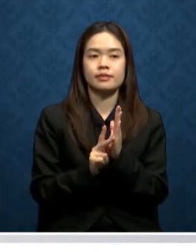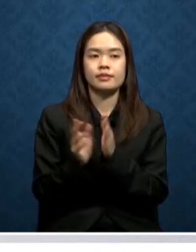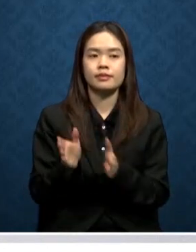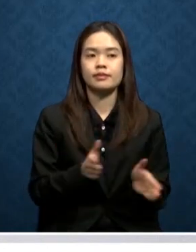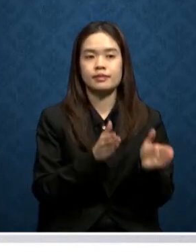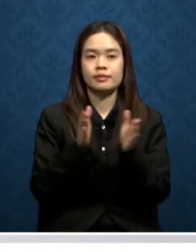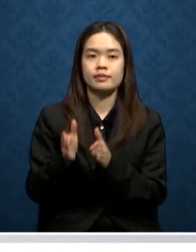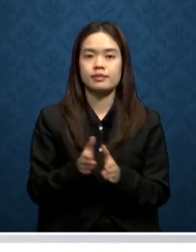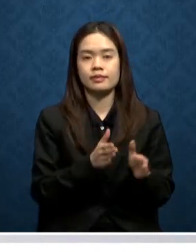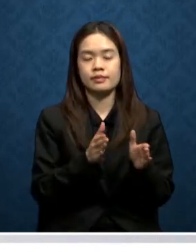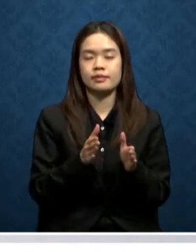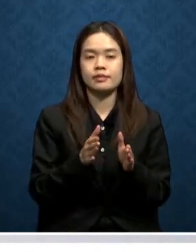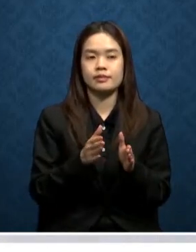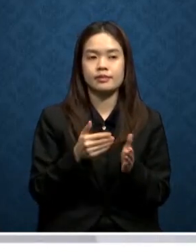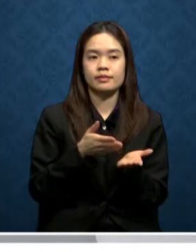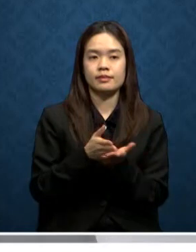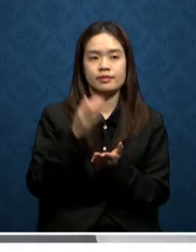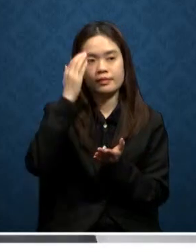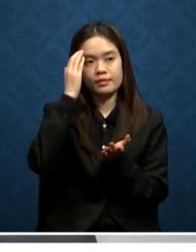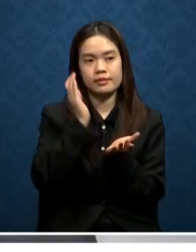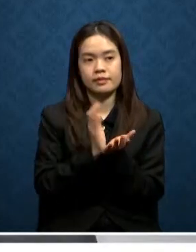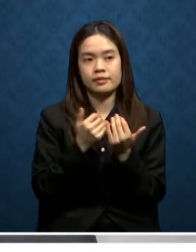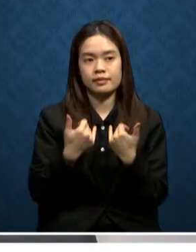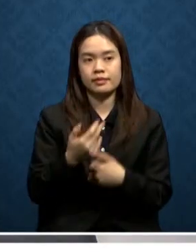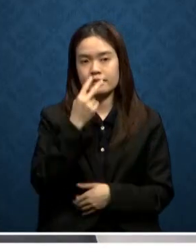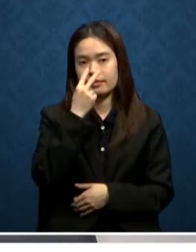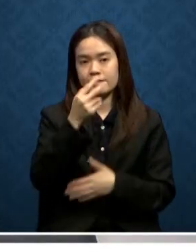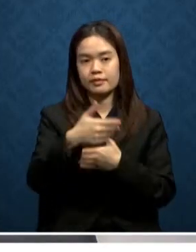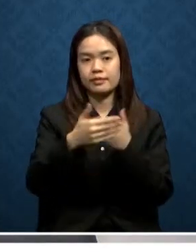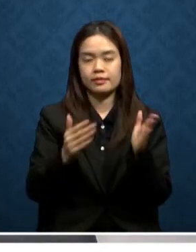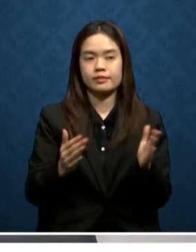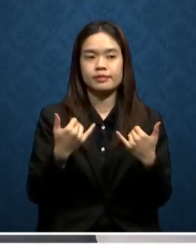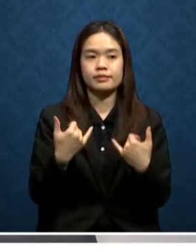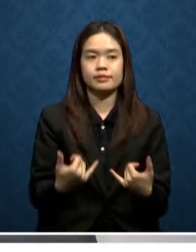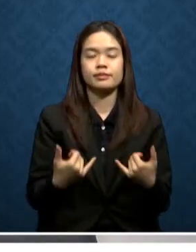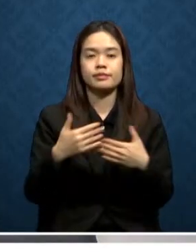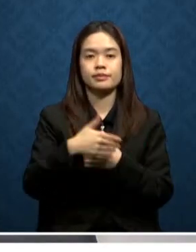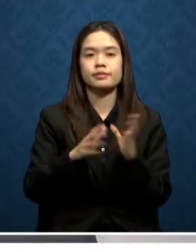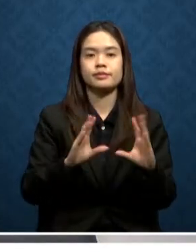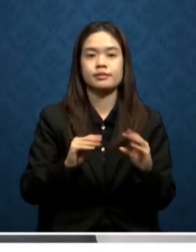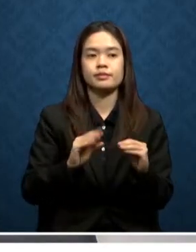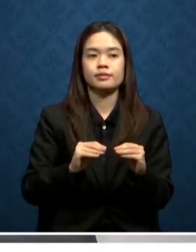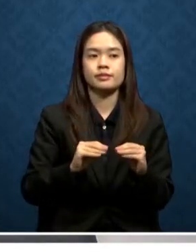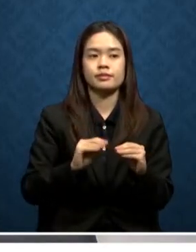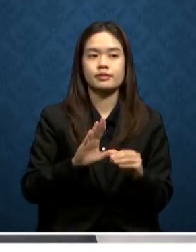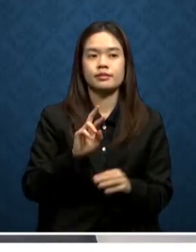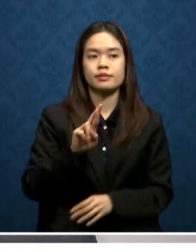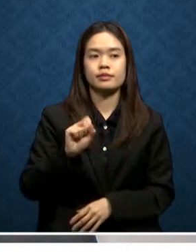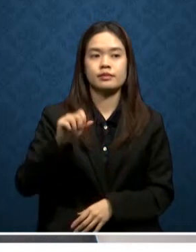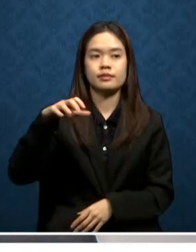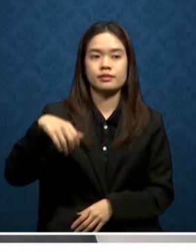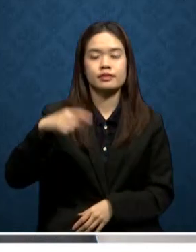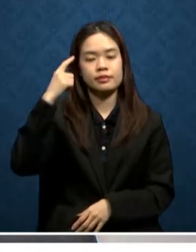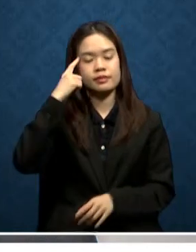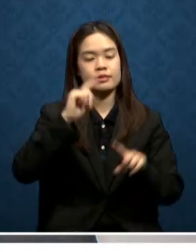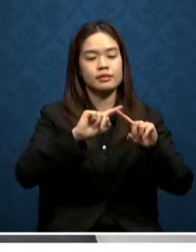วจครับท่านประธานครับภาพลักษณ์ในวันนี้ของห้องประชุมแห่งนี้เป็นห้องประชุมของสภาอันทรงเกียรติความเห็นแต